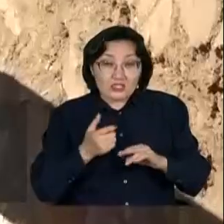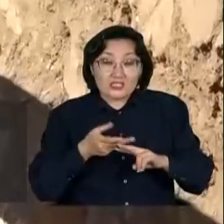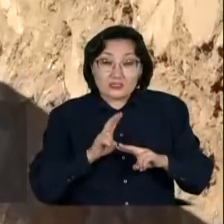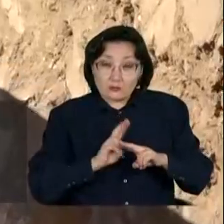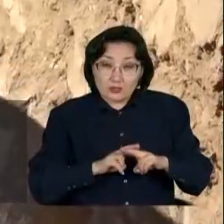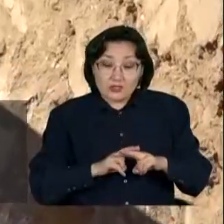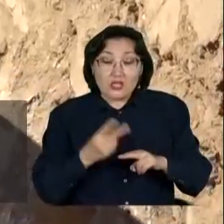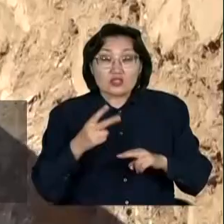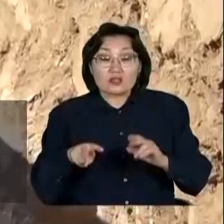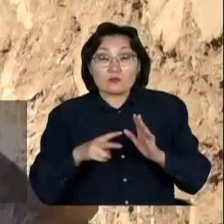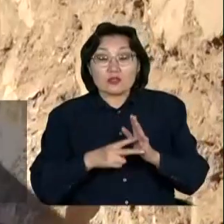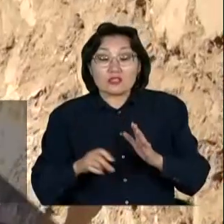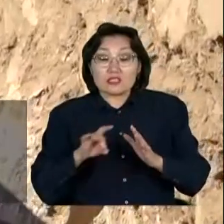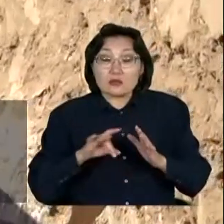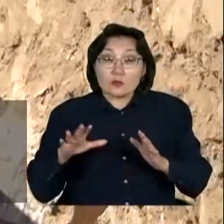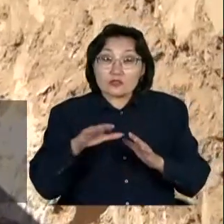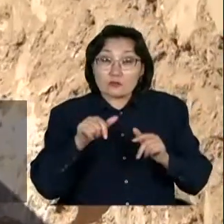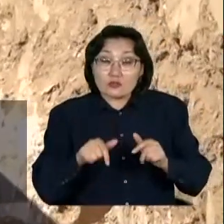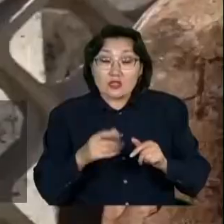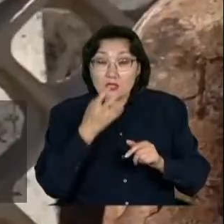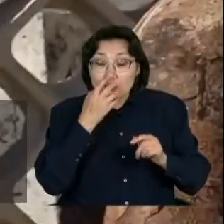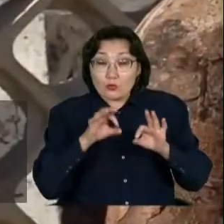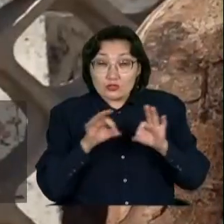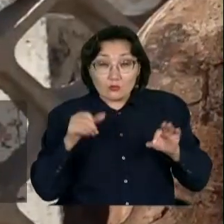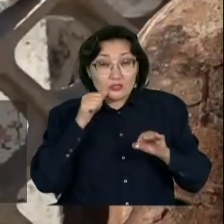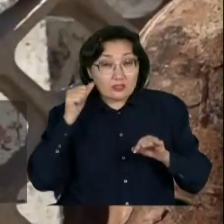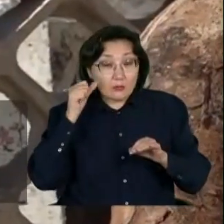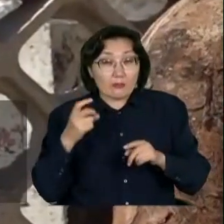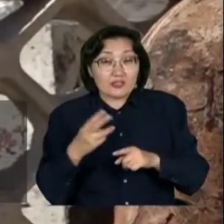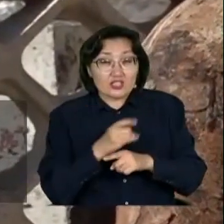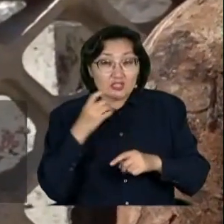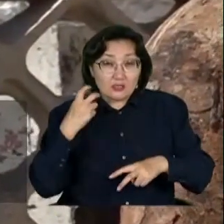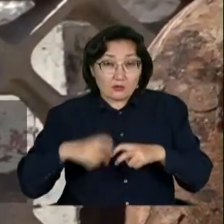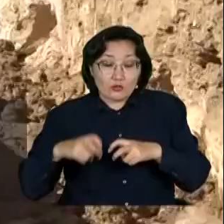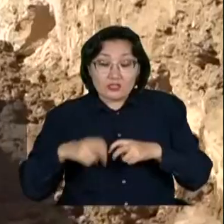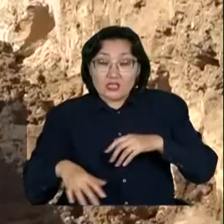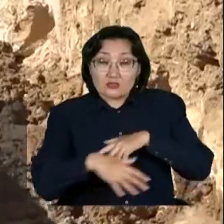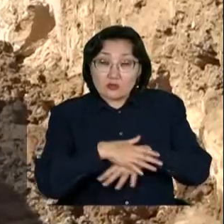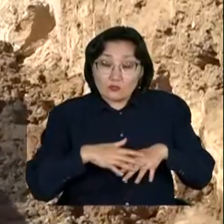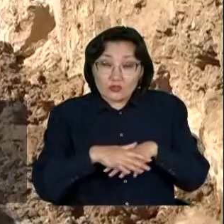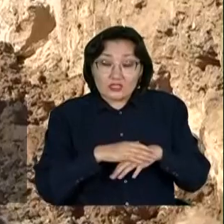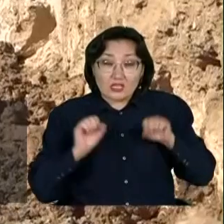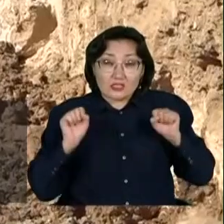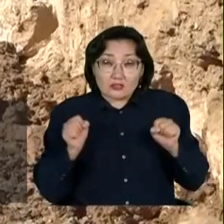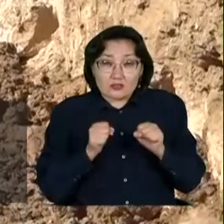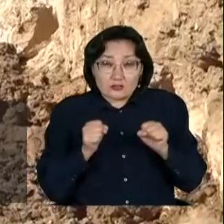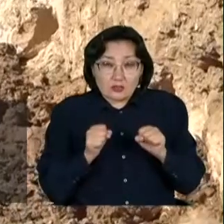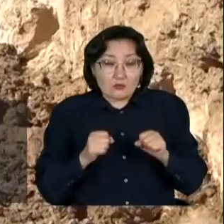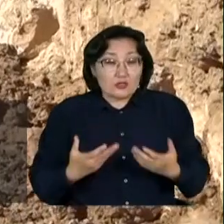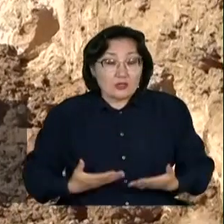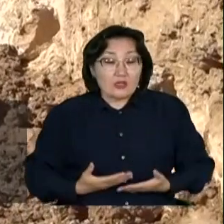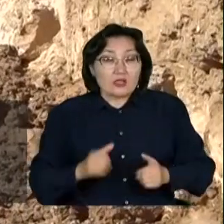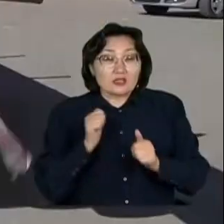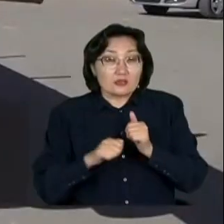Бұл 27-ші ықшам ауданы. Мұнда да жылу құбыры былтыр бірнеше рет жарылып, тұрғындар қыста бүрсен қағып шыққан. Жылдағыдай